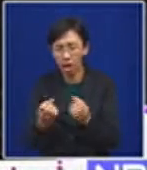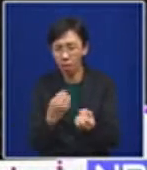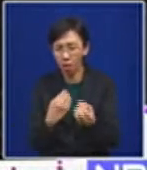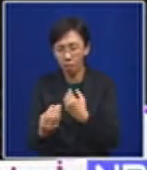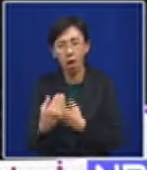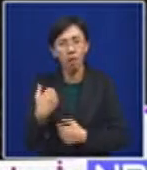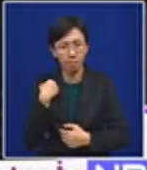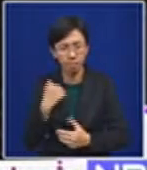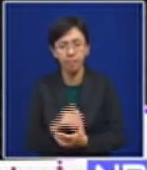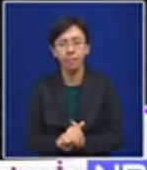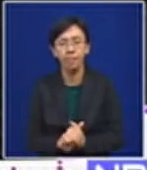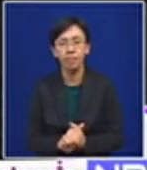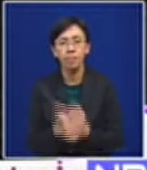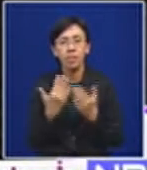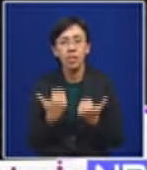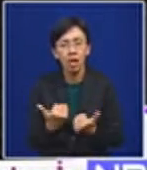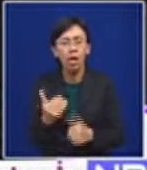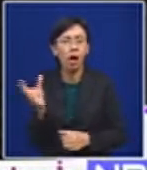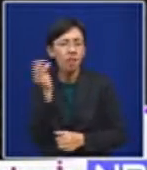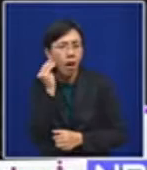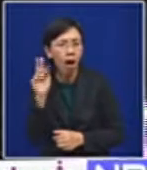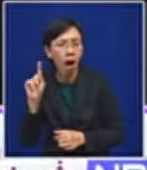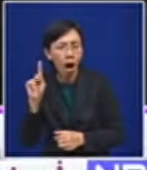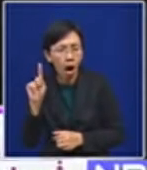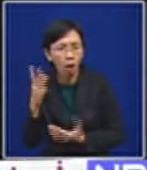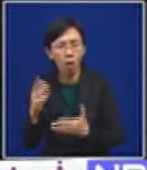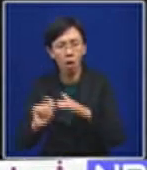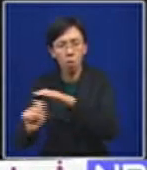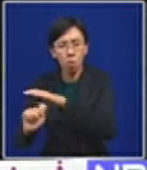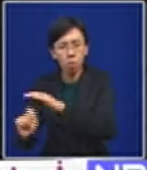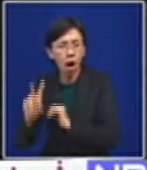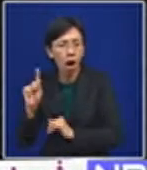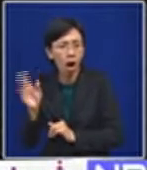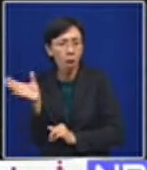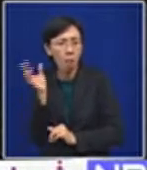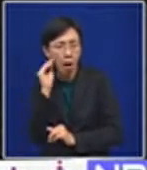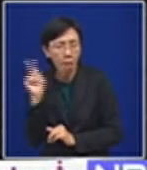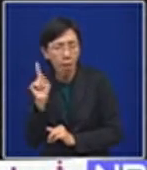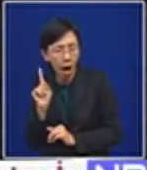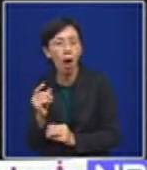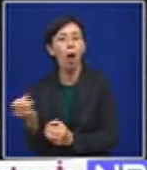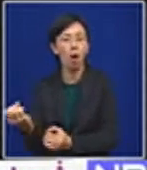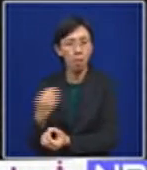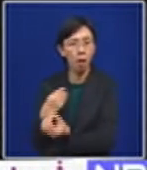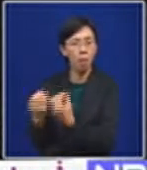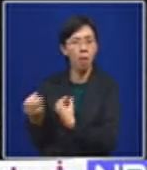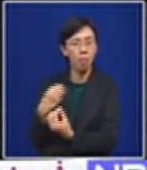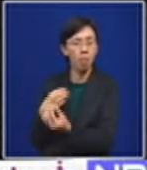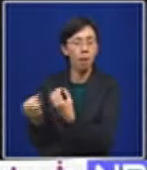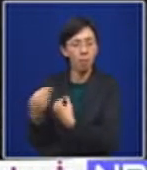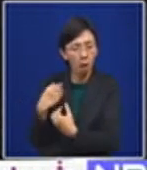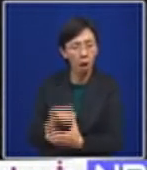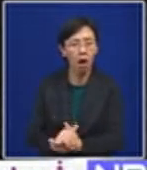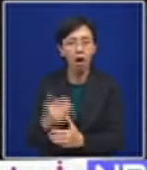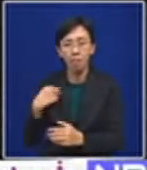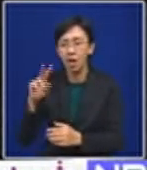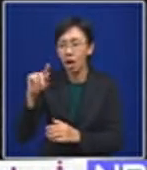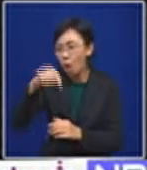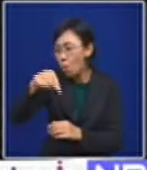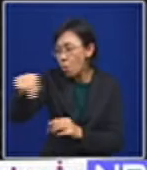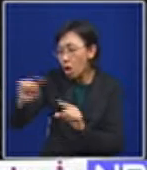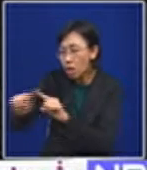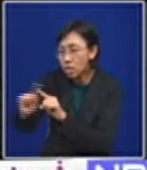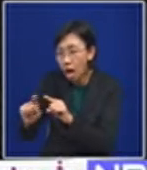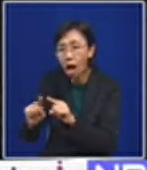งานด้วยว่าที่เขาได้ยินข่าวลือหรือว่าข้อมูลต่างๆที่เขาได้รับมาจากแหล่งข่าวอื่น